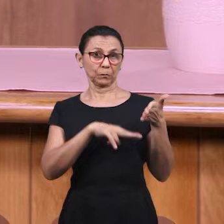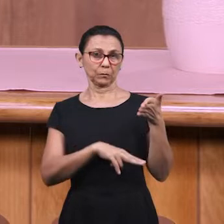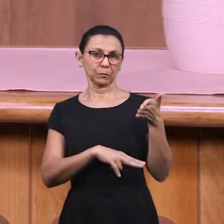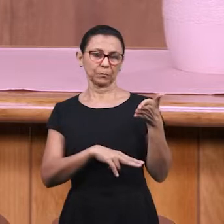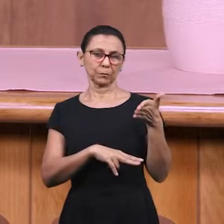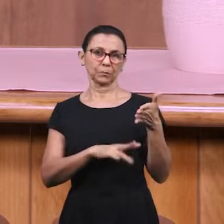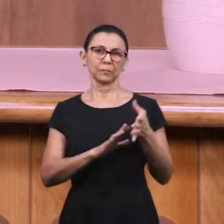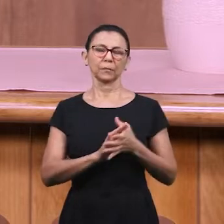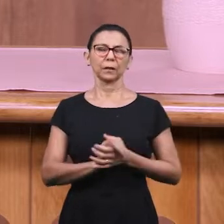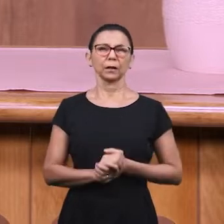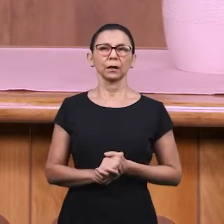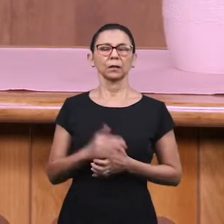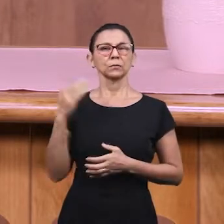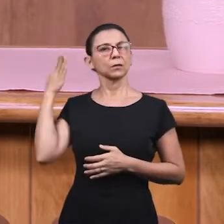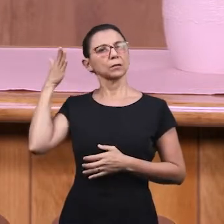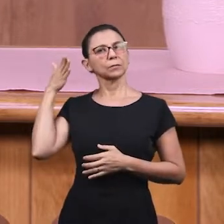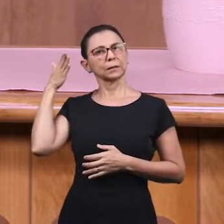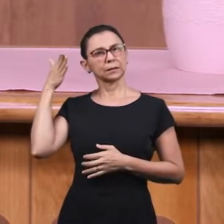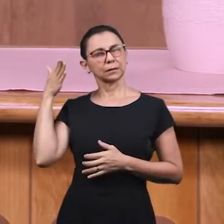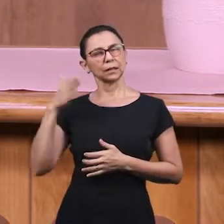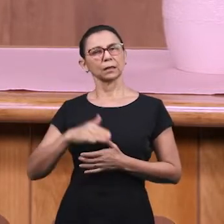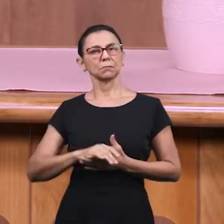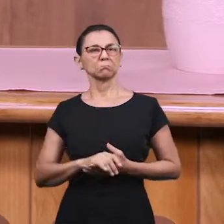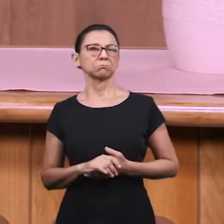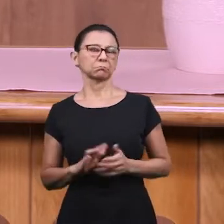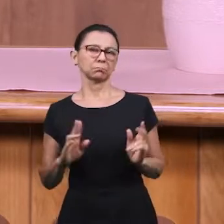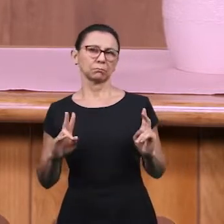о теме,